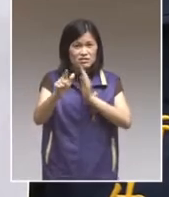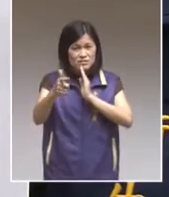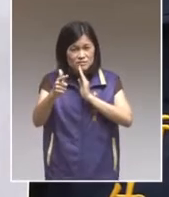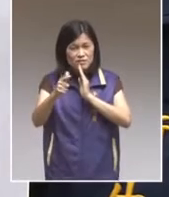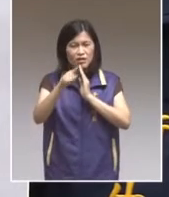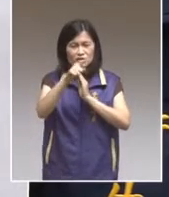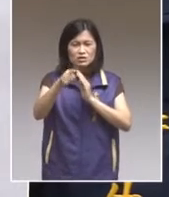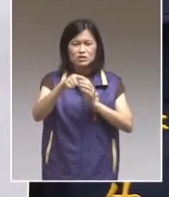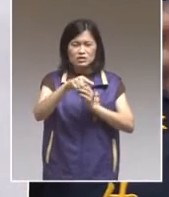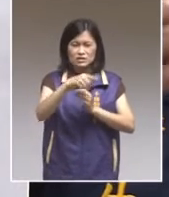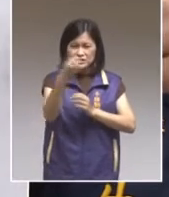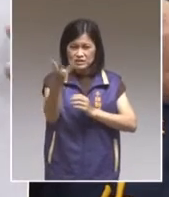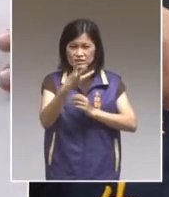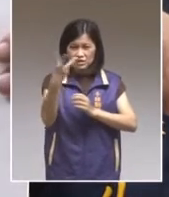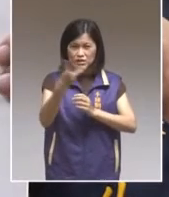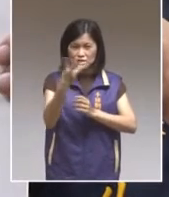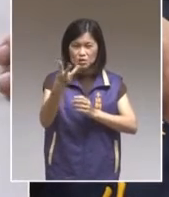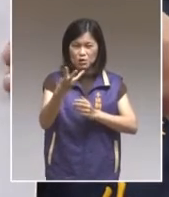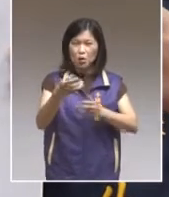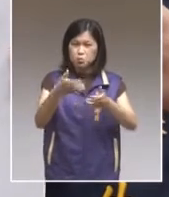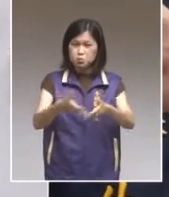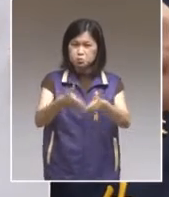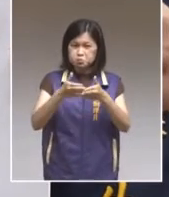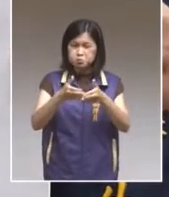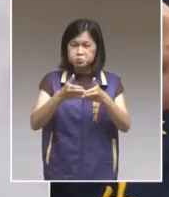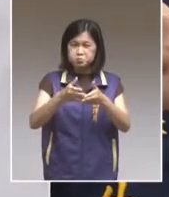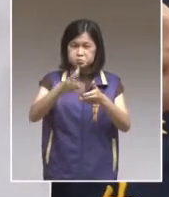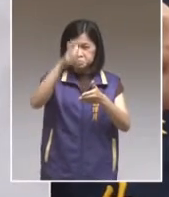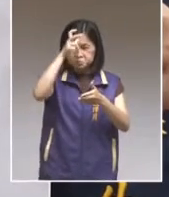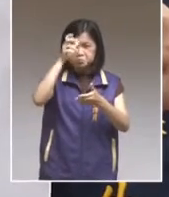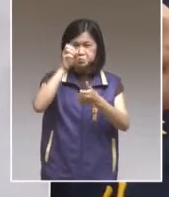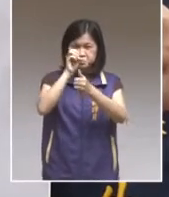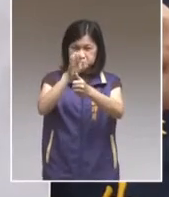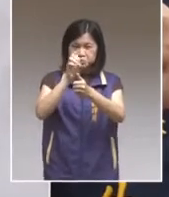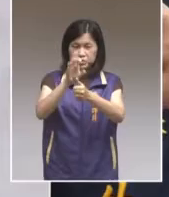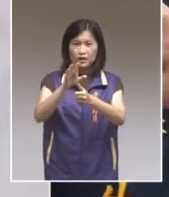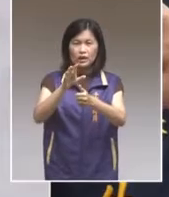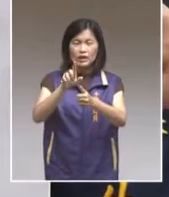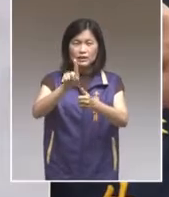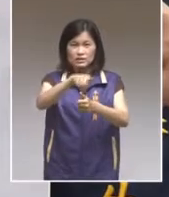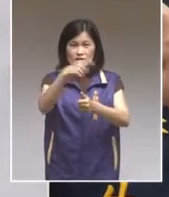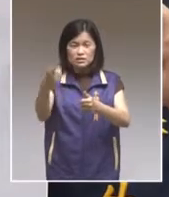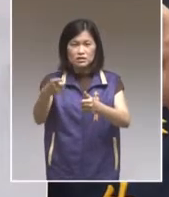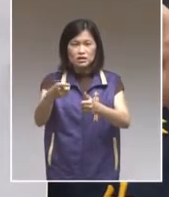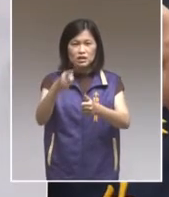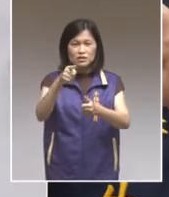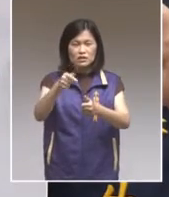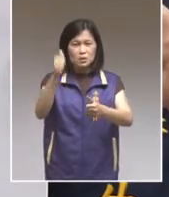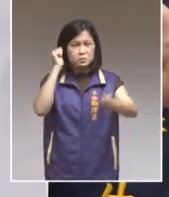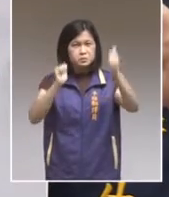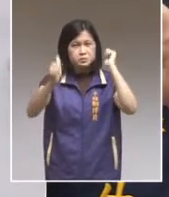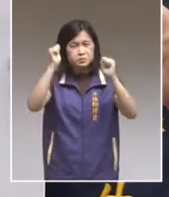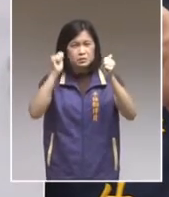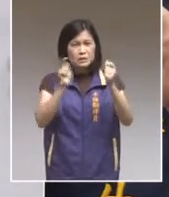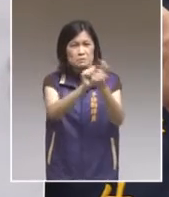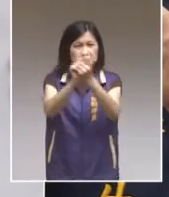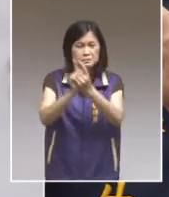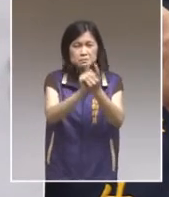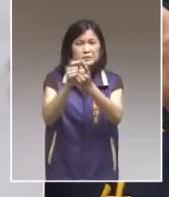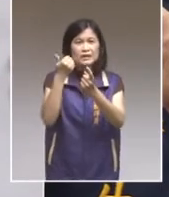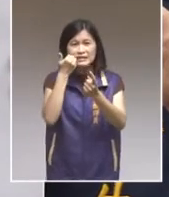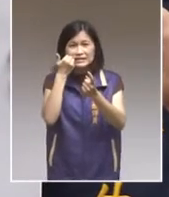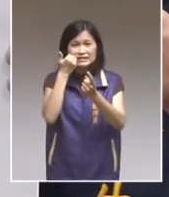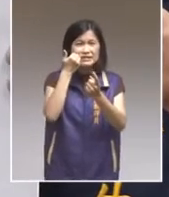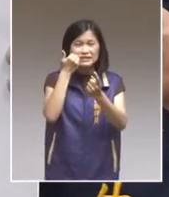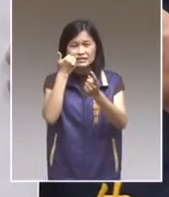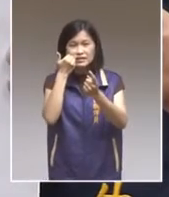个比较重要的警示的身份。然后呢，接下来就会请你回想密切接触者。那回想密切接触